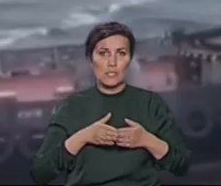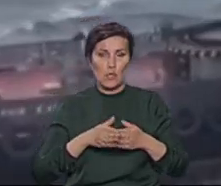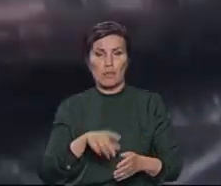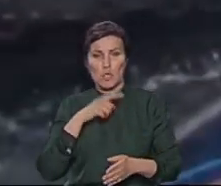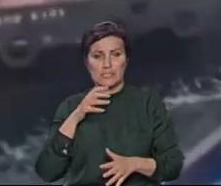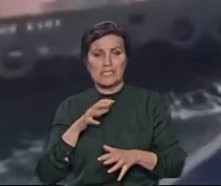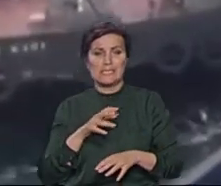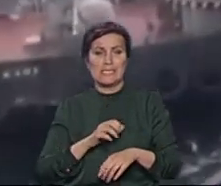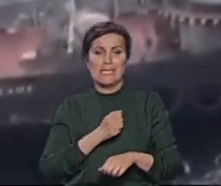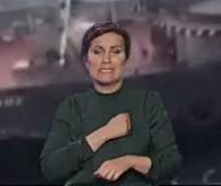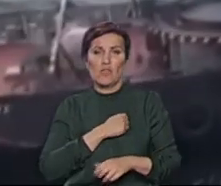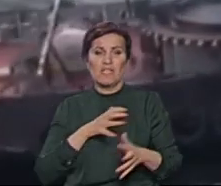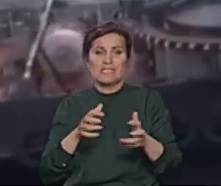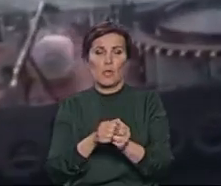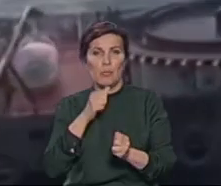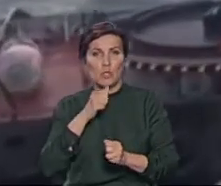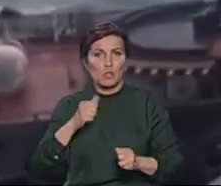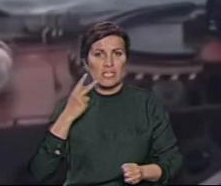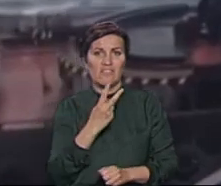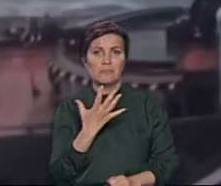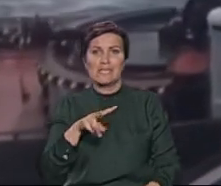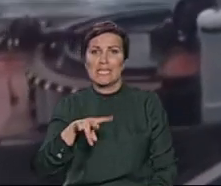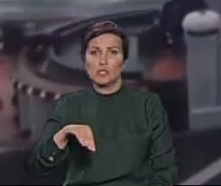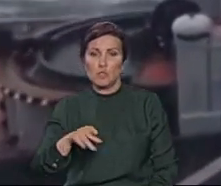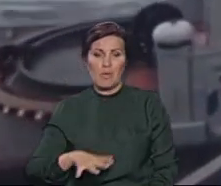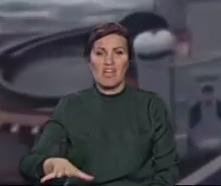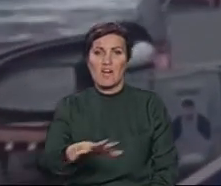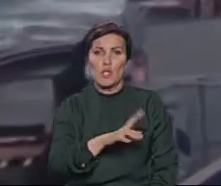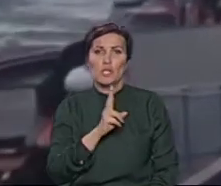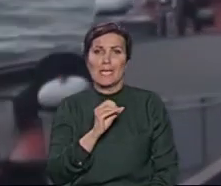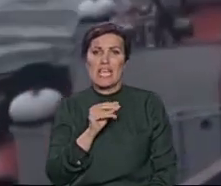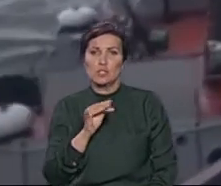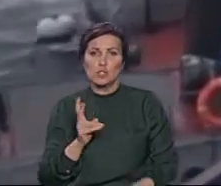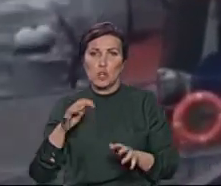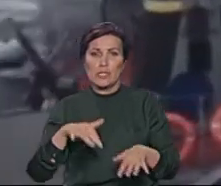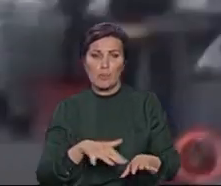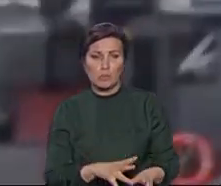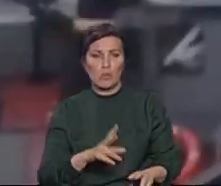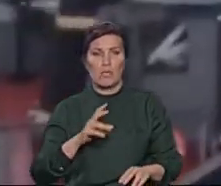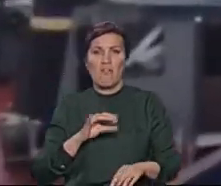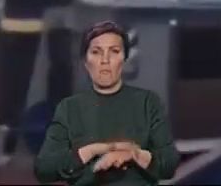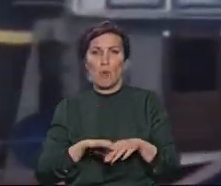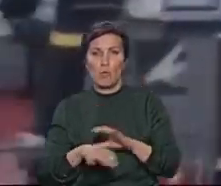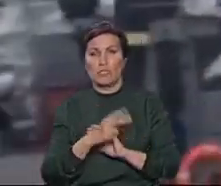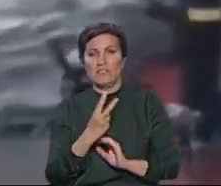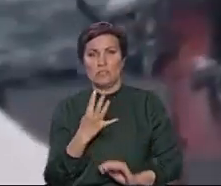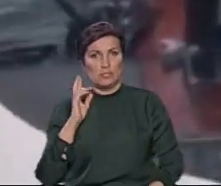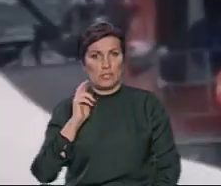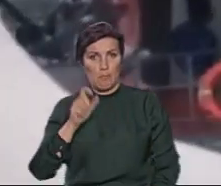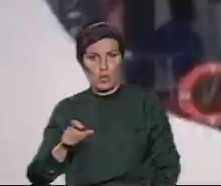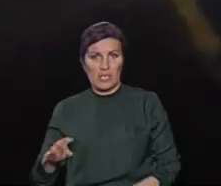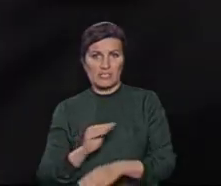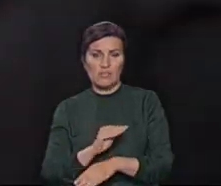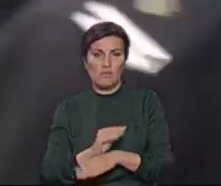Російські силовики захопили торік 25 листопада в районі Керченської протоки. В полоні опинилися 24 моряки. Звинувачують